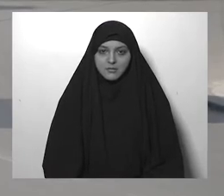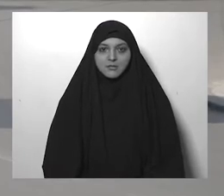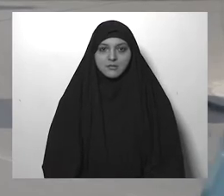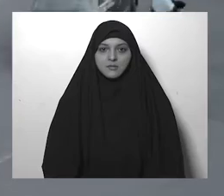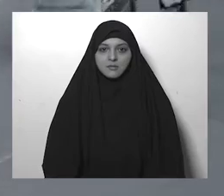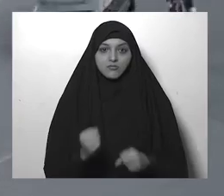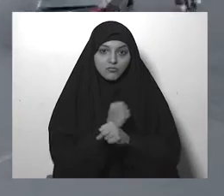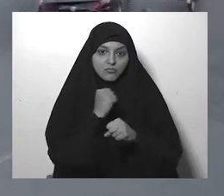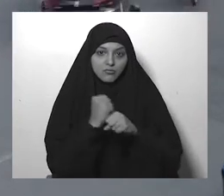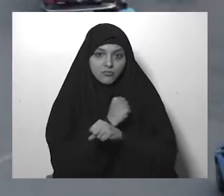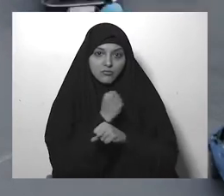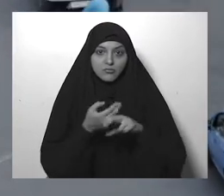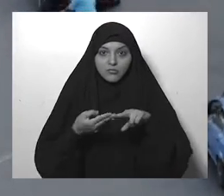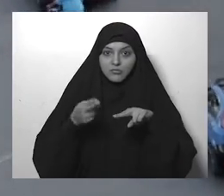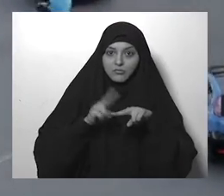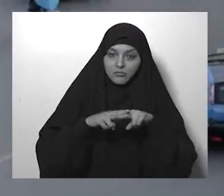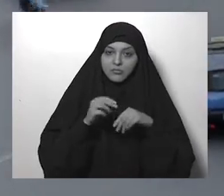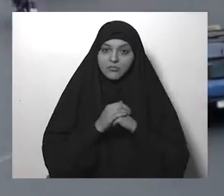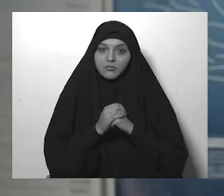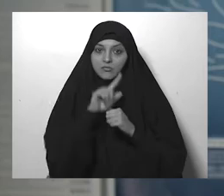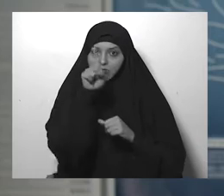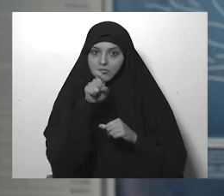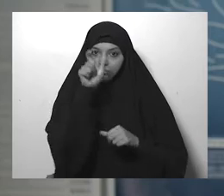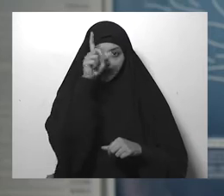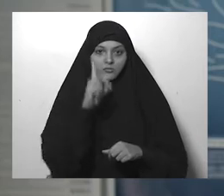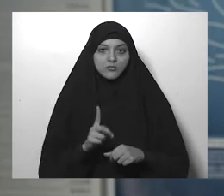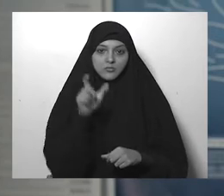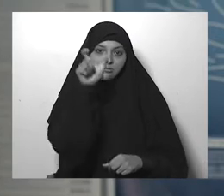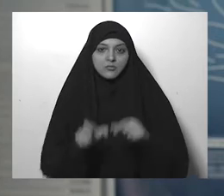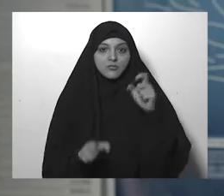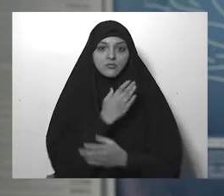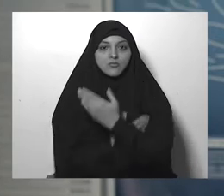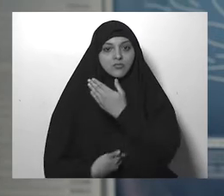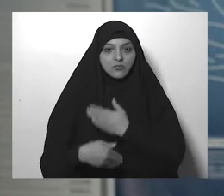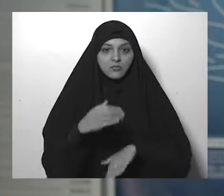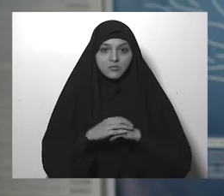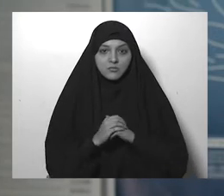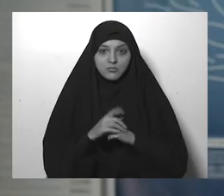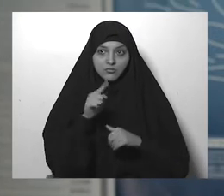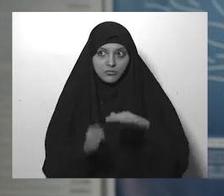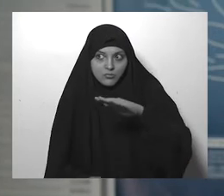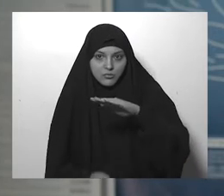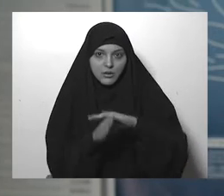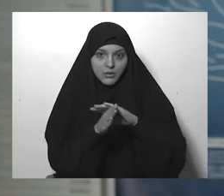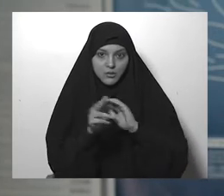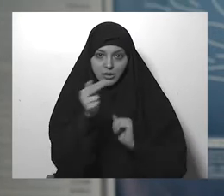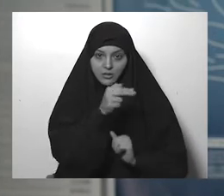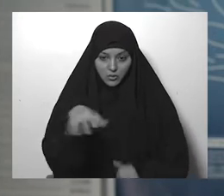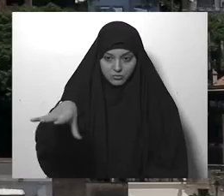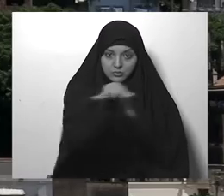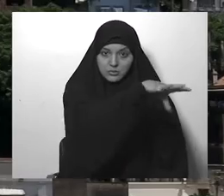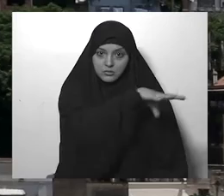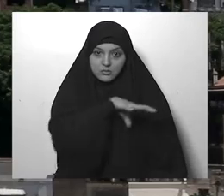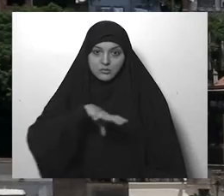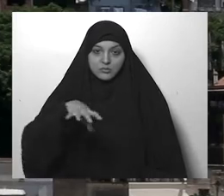le travail sur la question des droits des personnes handicapées a démarré au niveau de la région